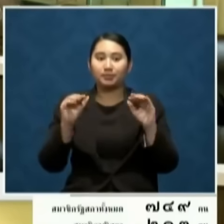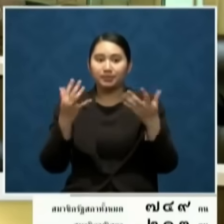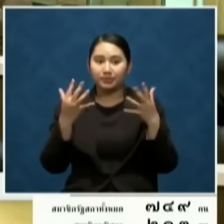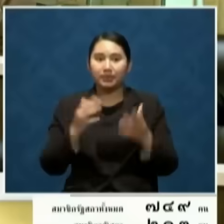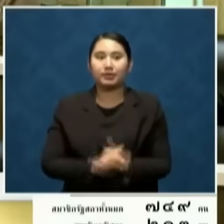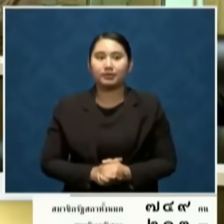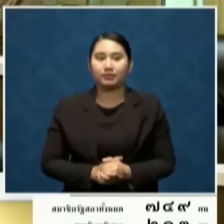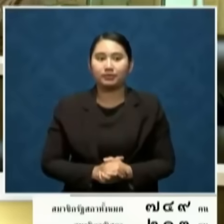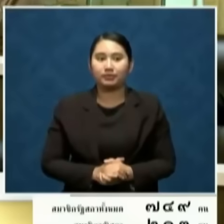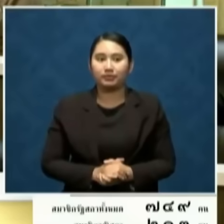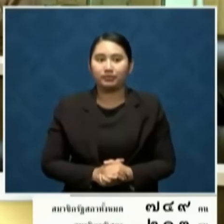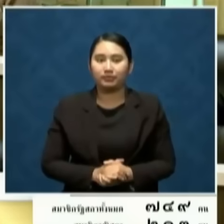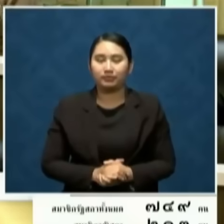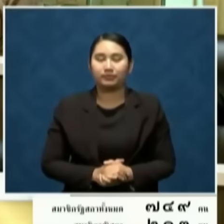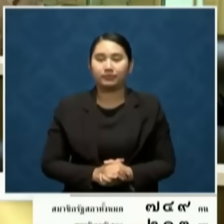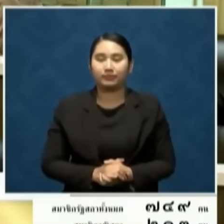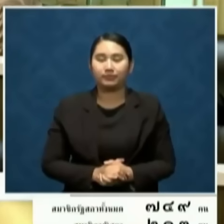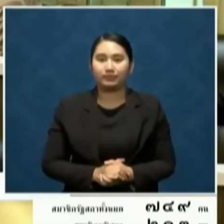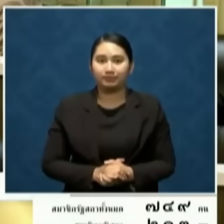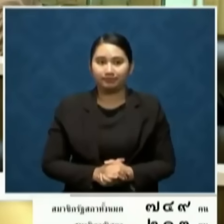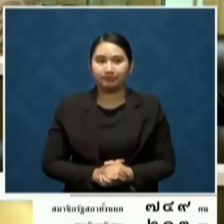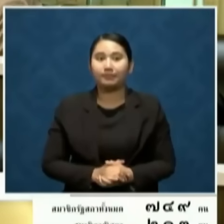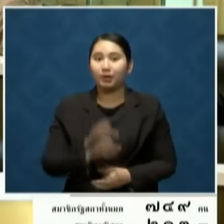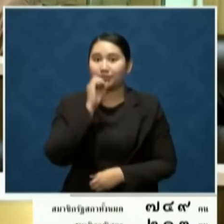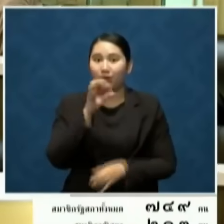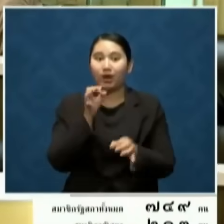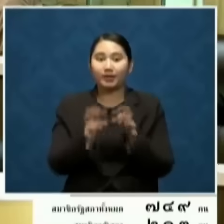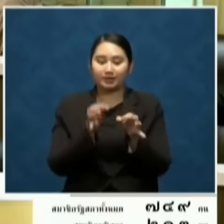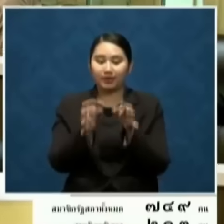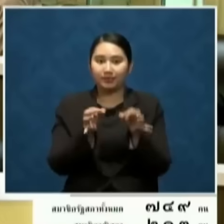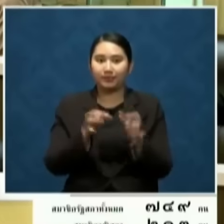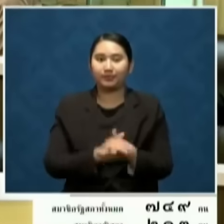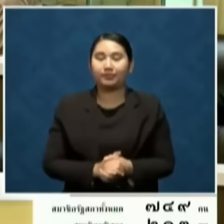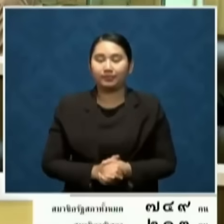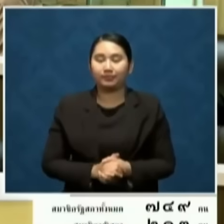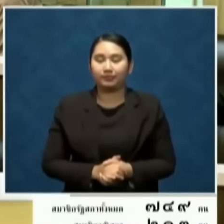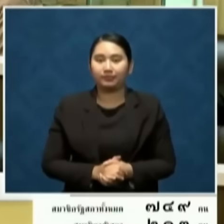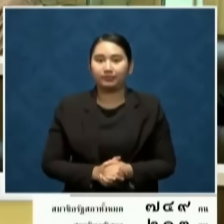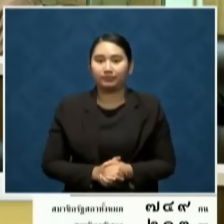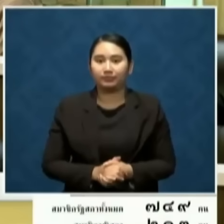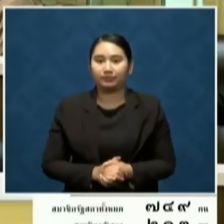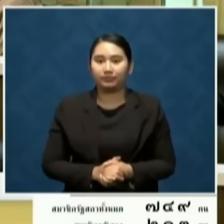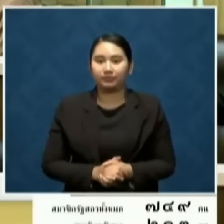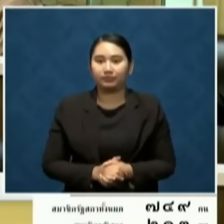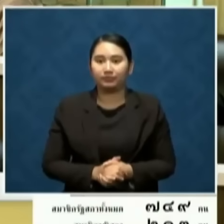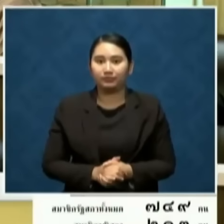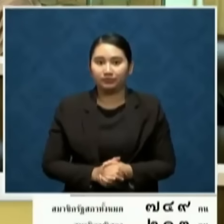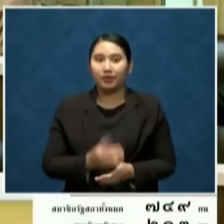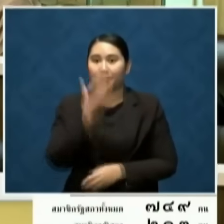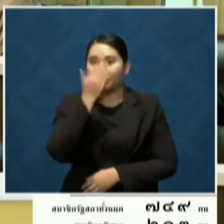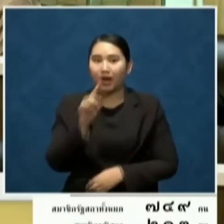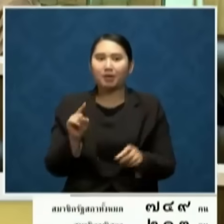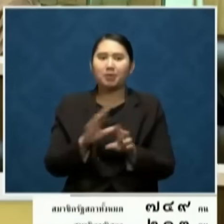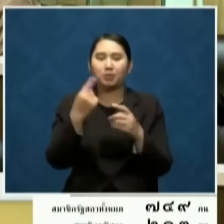อกว่าอย่างไรก็ตามตนจะพูดเผื่อไว้ว่าหากท่านอยากเป็นนายกรัฐมนตรีแล้วท่านลุกขึ้นมาพูดว่า